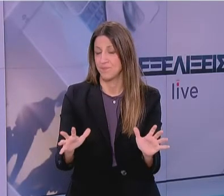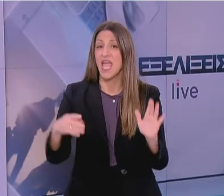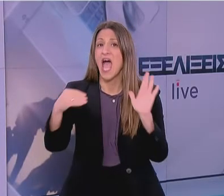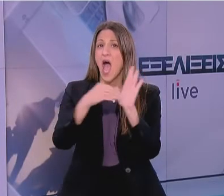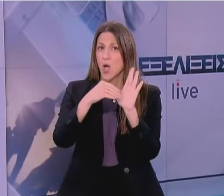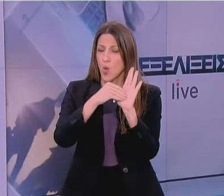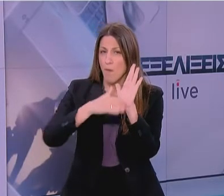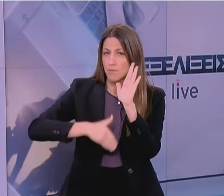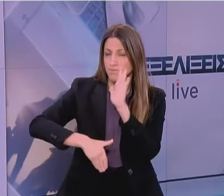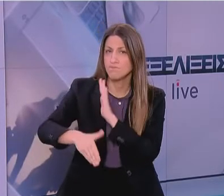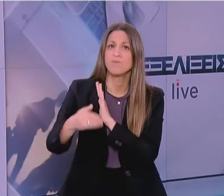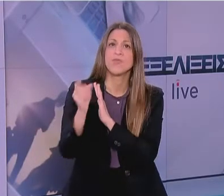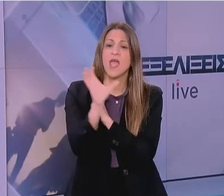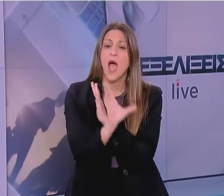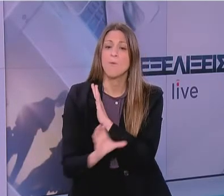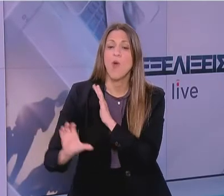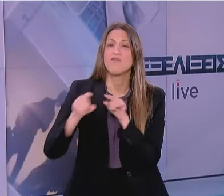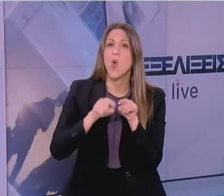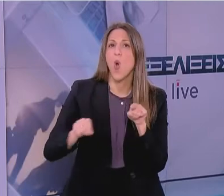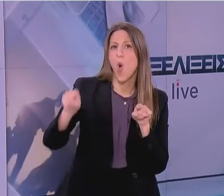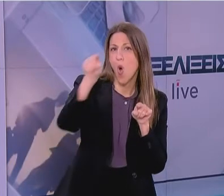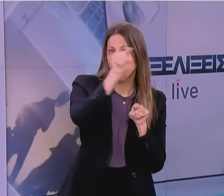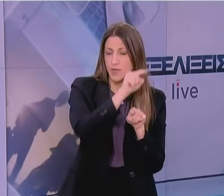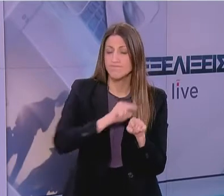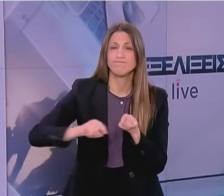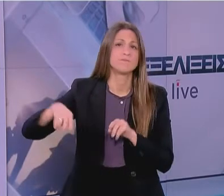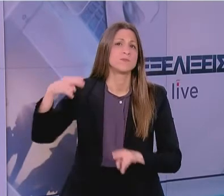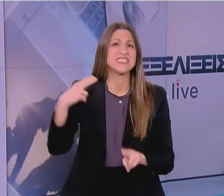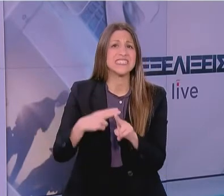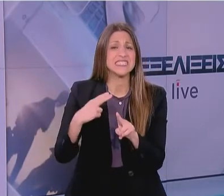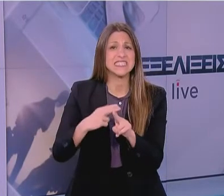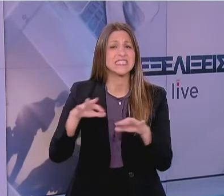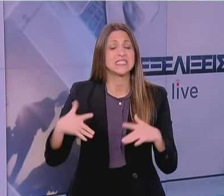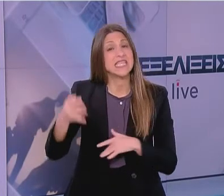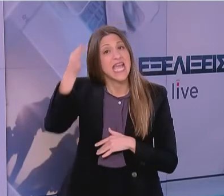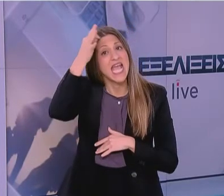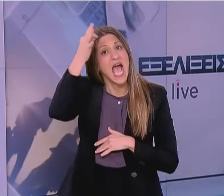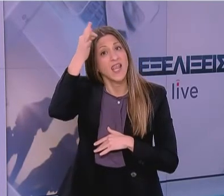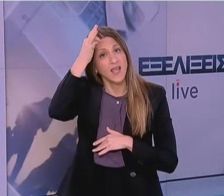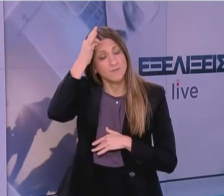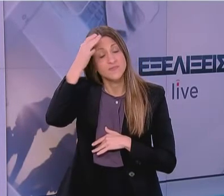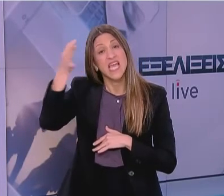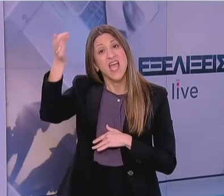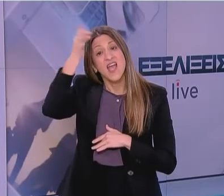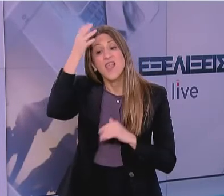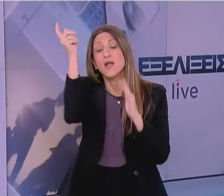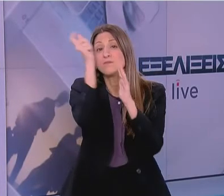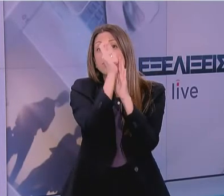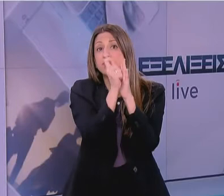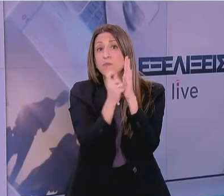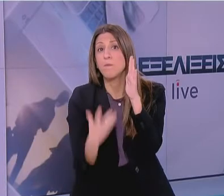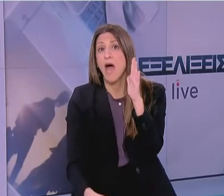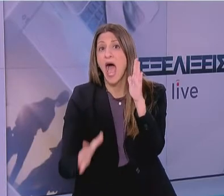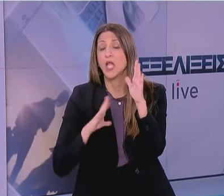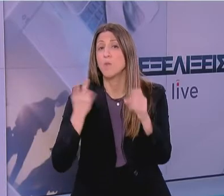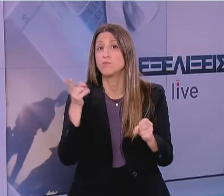Επίσης, από τον ευρωπαϊκό χώρο είναι πολύ σημαντικά τα δεδομένα από την Γαλλία, η οποία καταγράφει πολύ υψηλό αριθμό